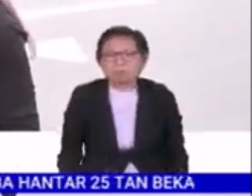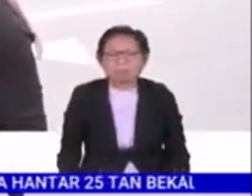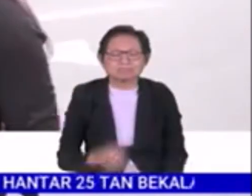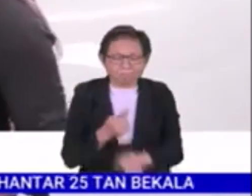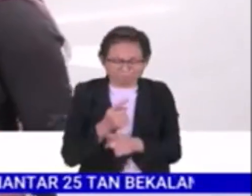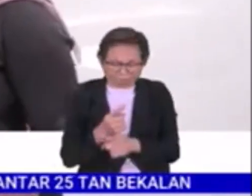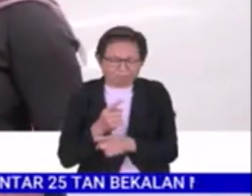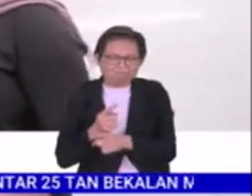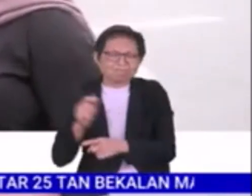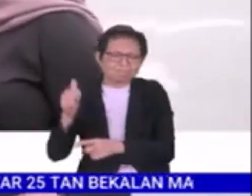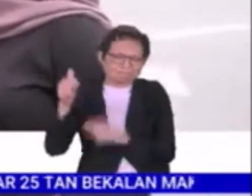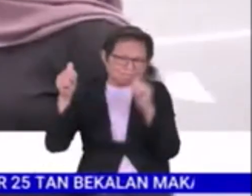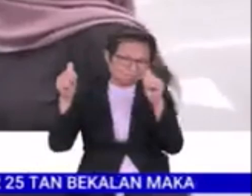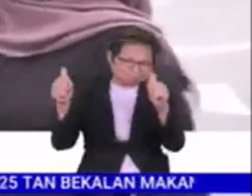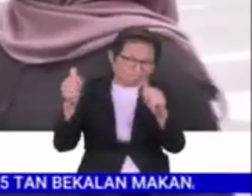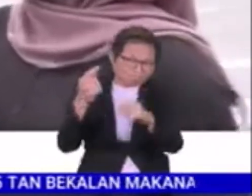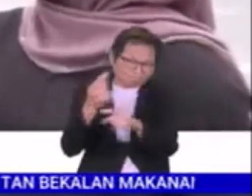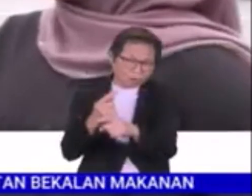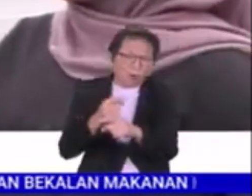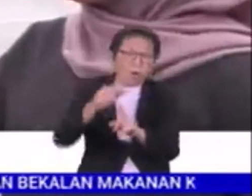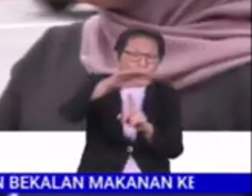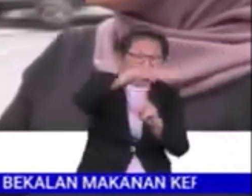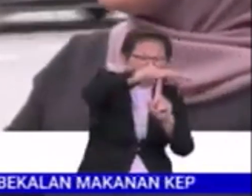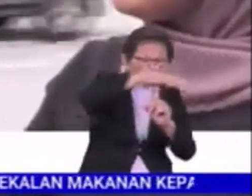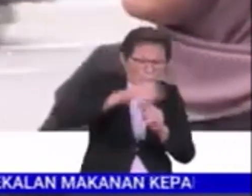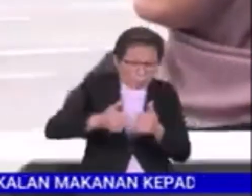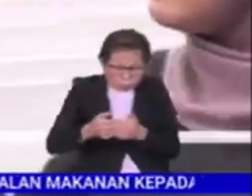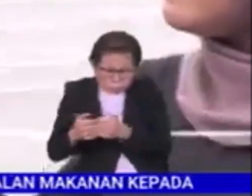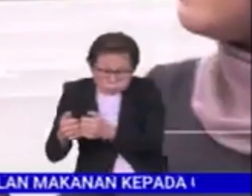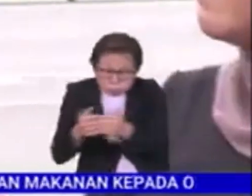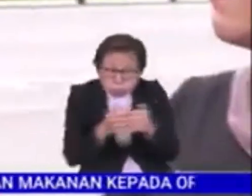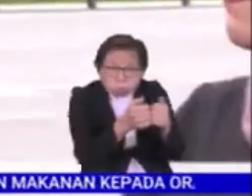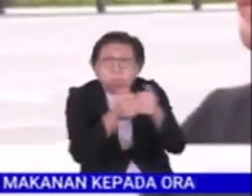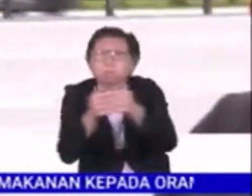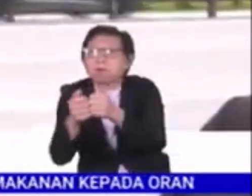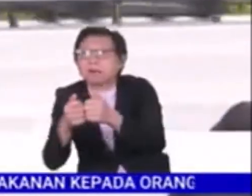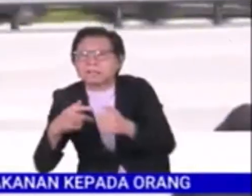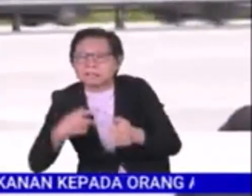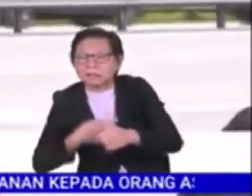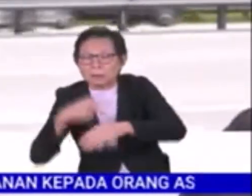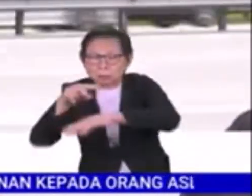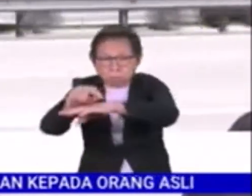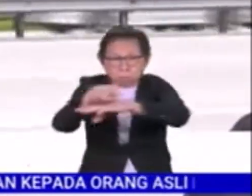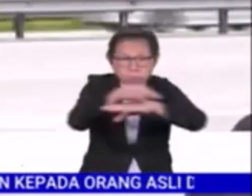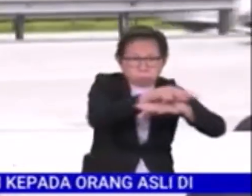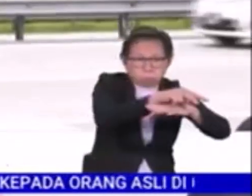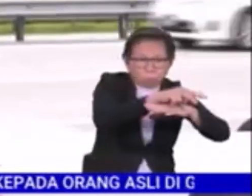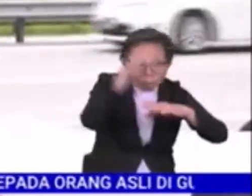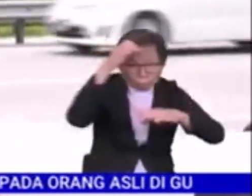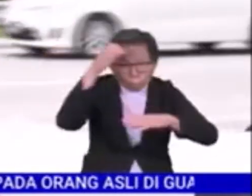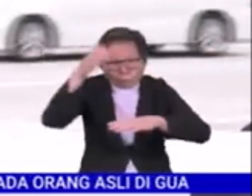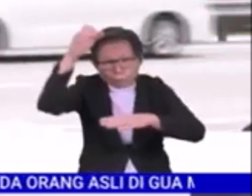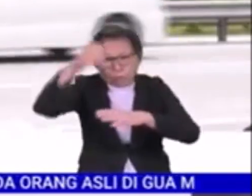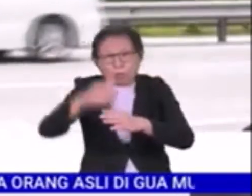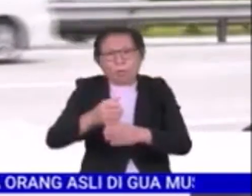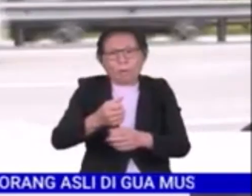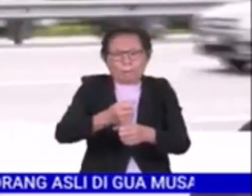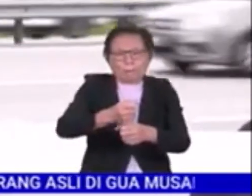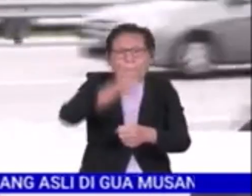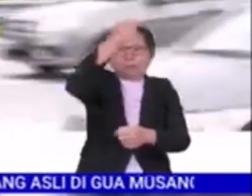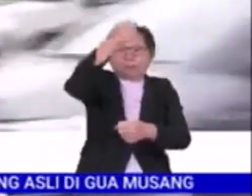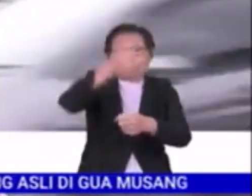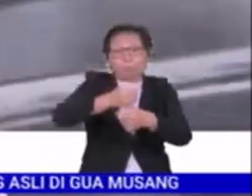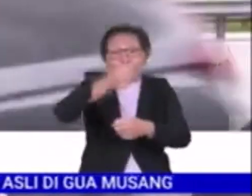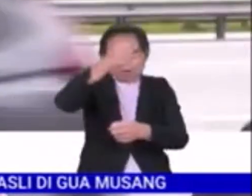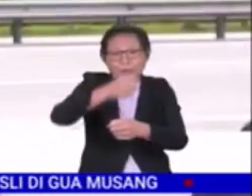betul. Selain drone yang kita gunakan, kita juga membuat pemantauan melalui konsep payung yang kita